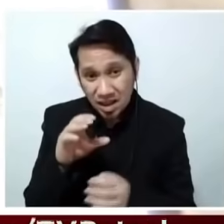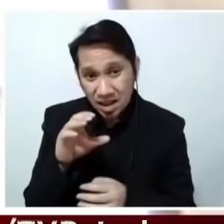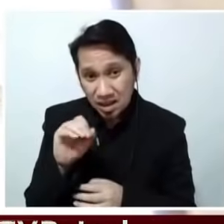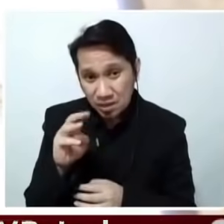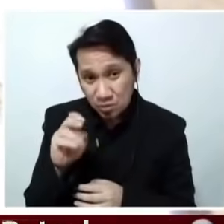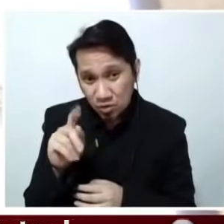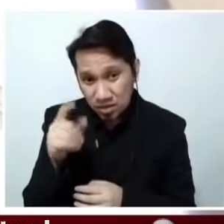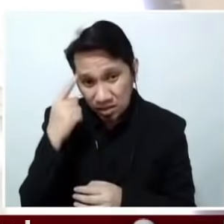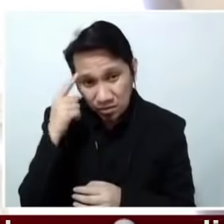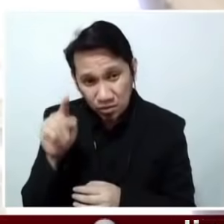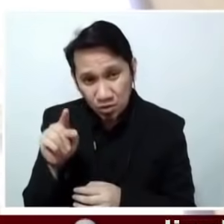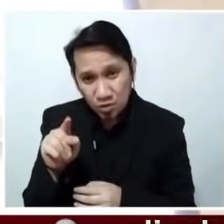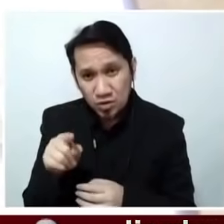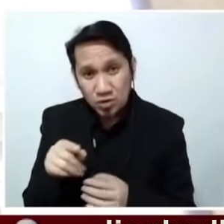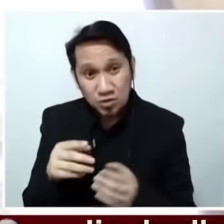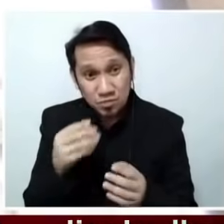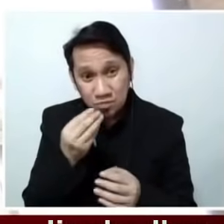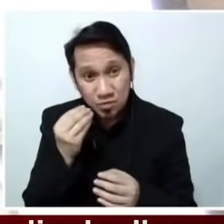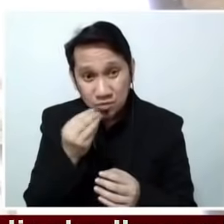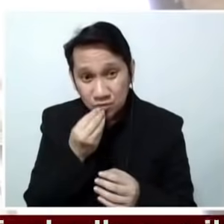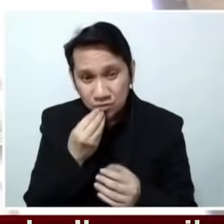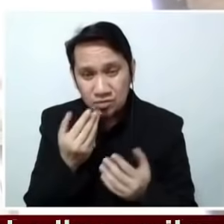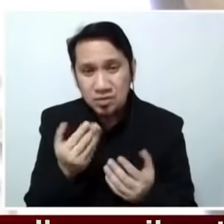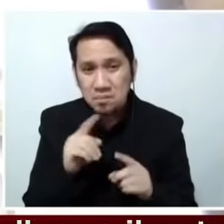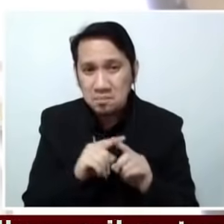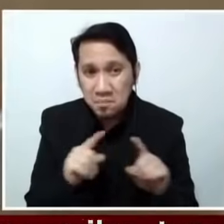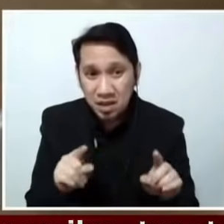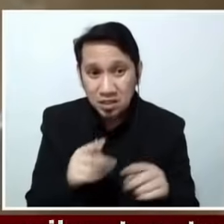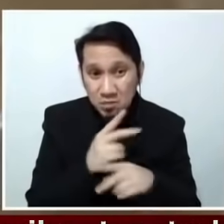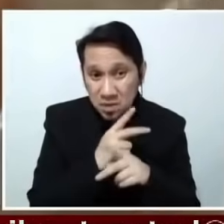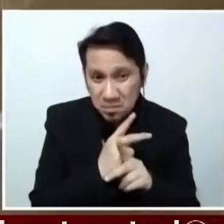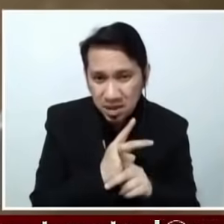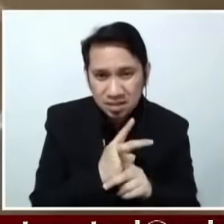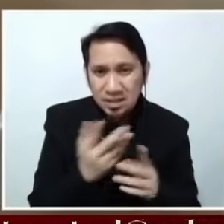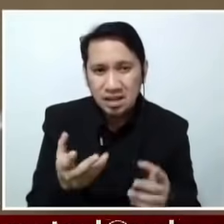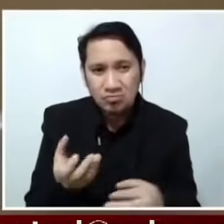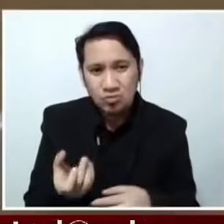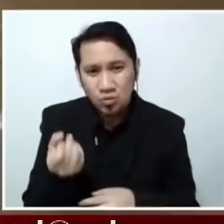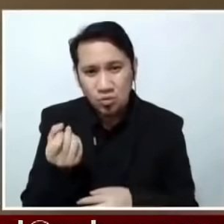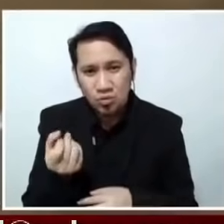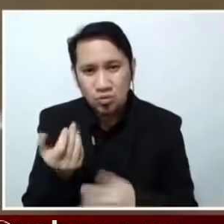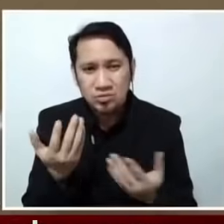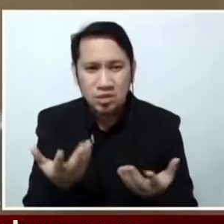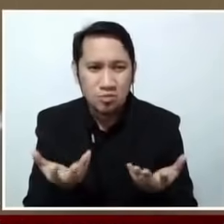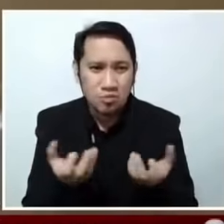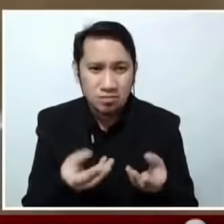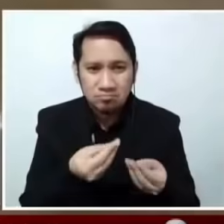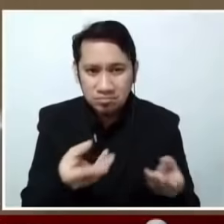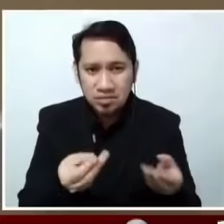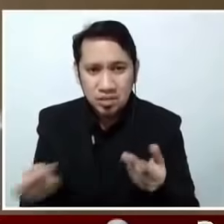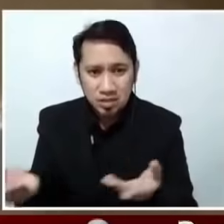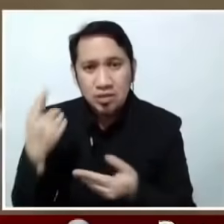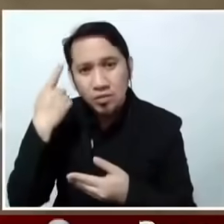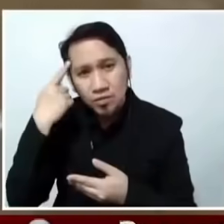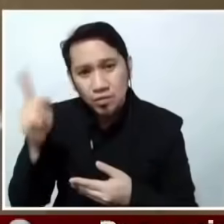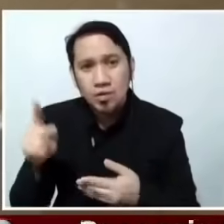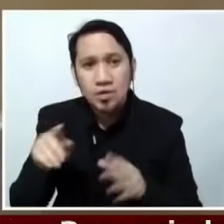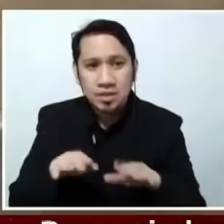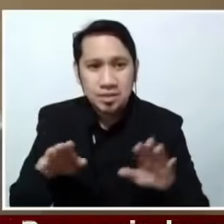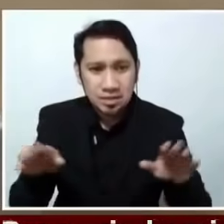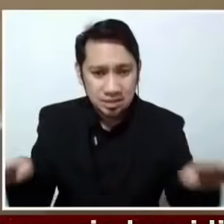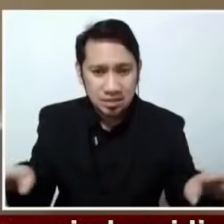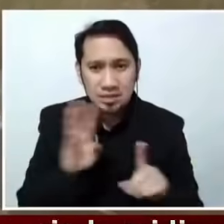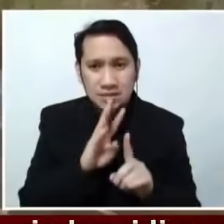dahil sa community quarantine, natenga ang mga produkto at balak na lamang niyang ipamigay sa mga bata sa kanilang lugar sa